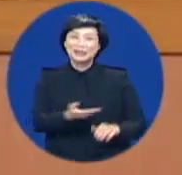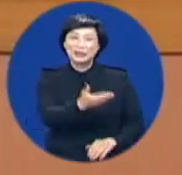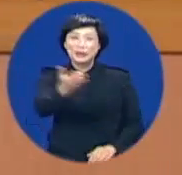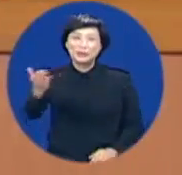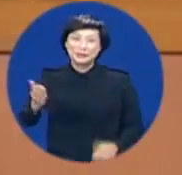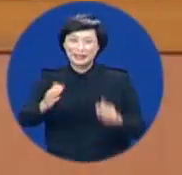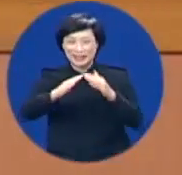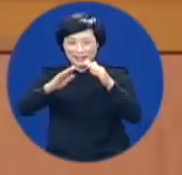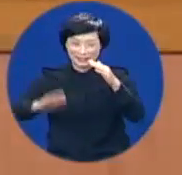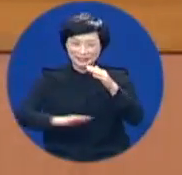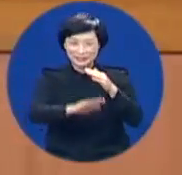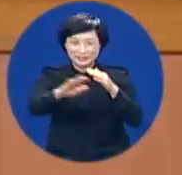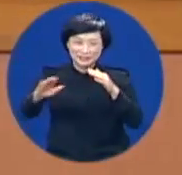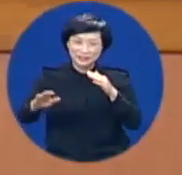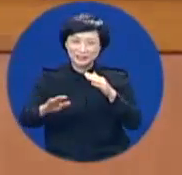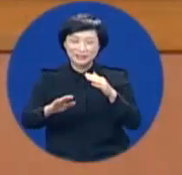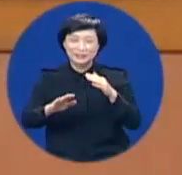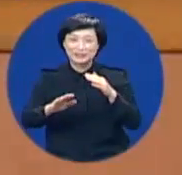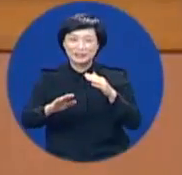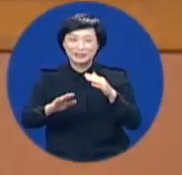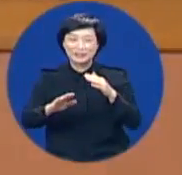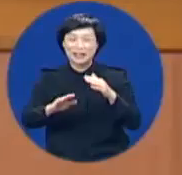여러분의 가정이